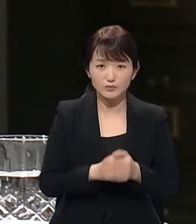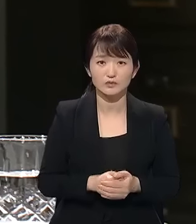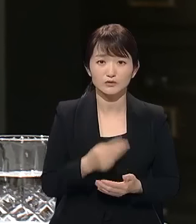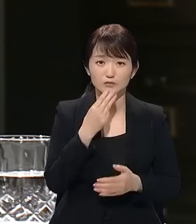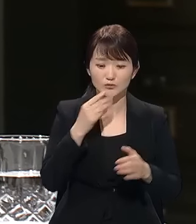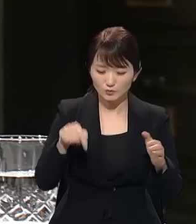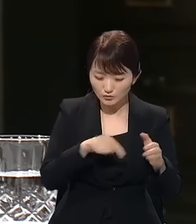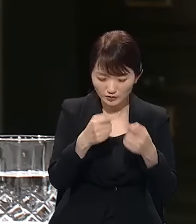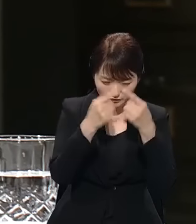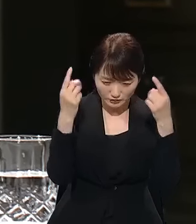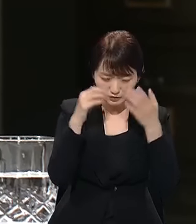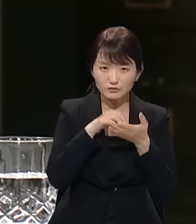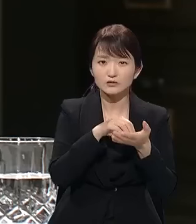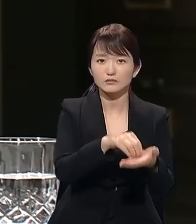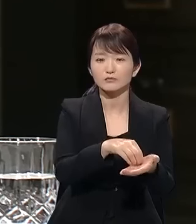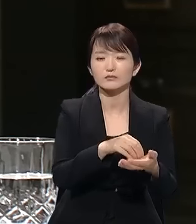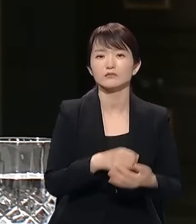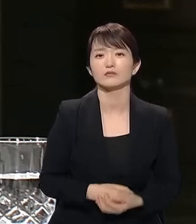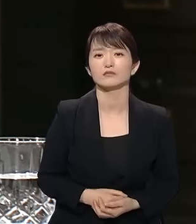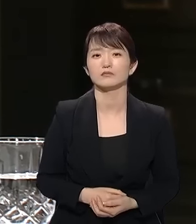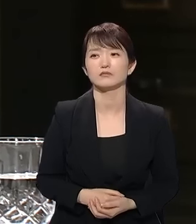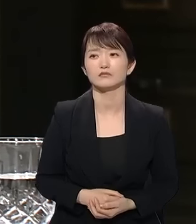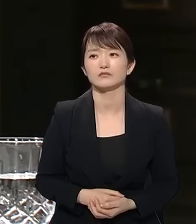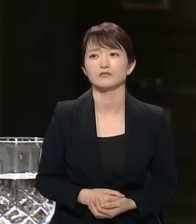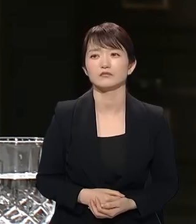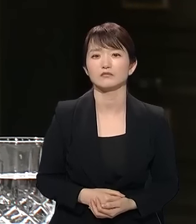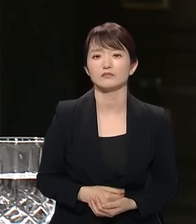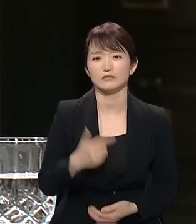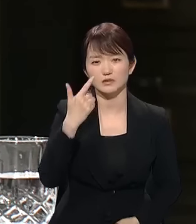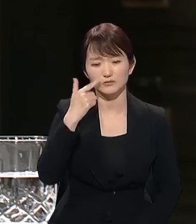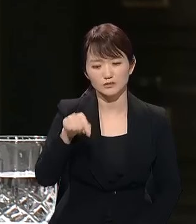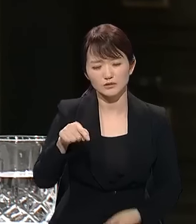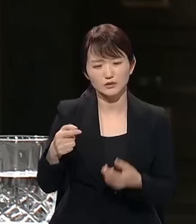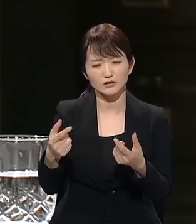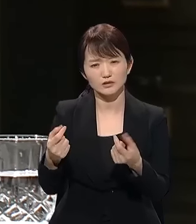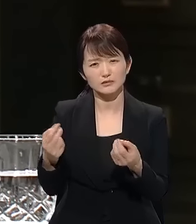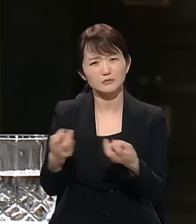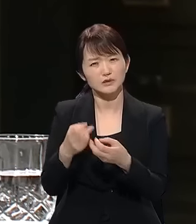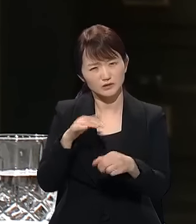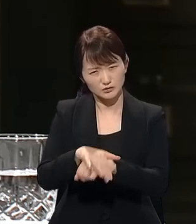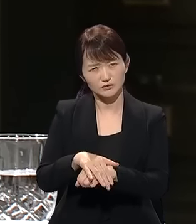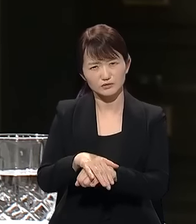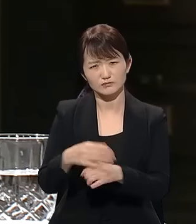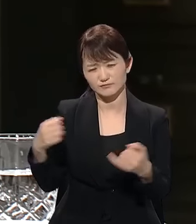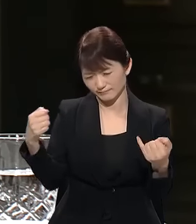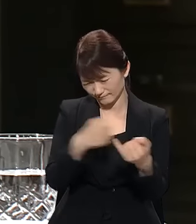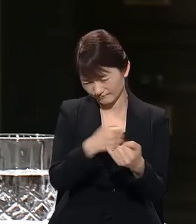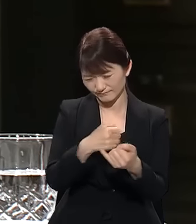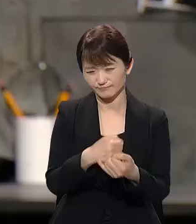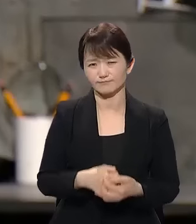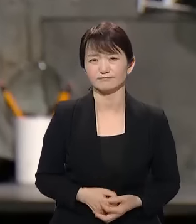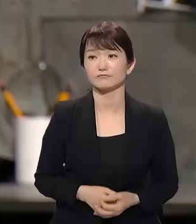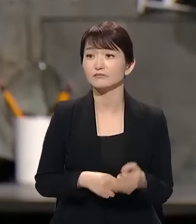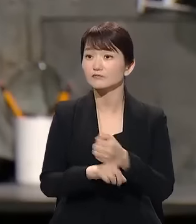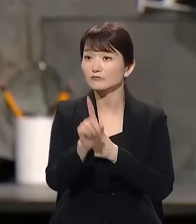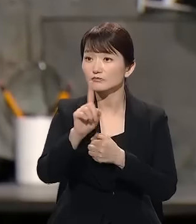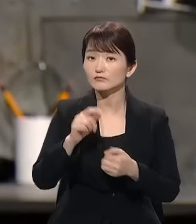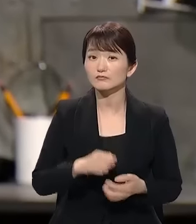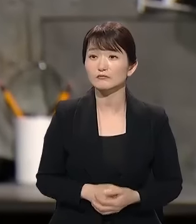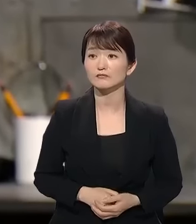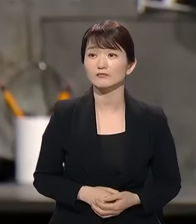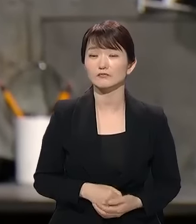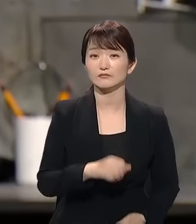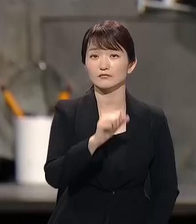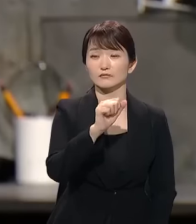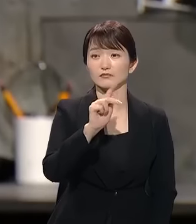인서울대학까지 갔는데 하지만 계속 뭐 이런 식으로 했다는 겁니다. 이유가 뭐냐면요. 그럼 그냥 말씀드릴 게 이른바